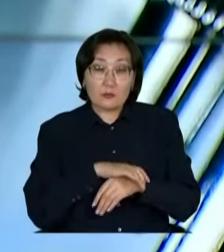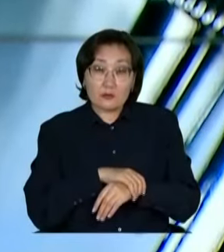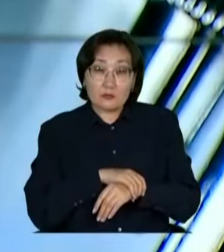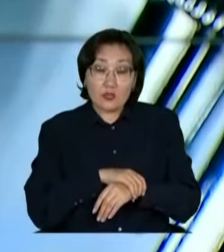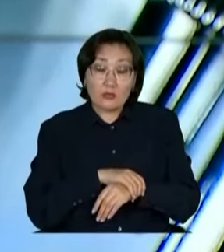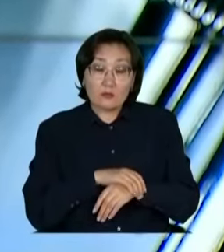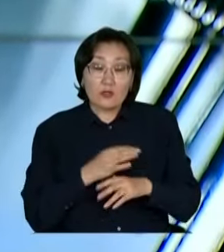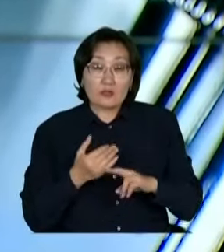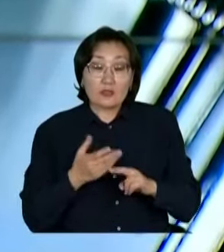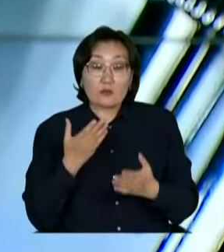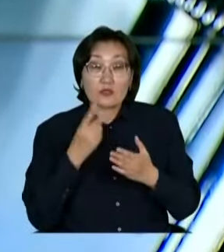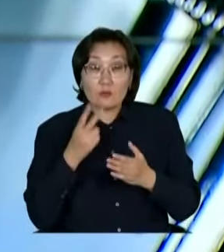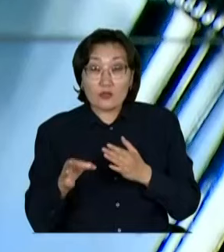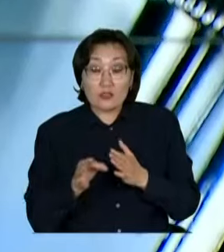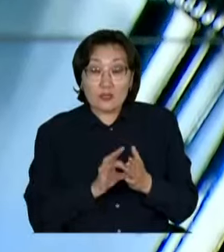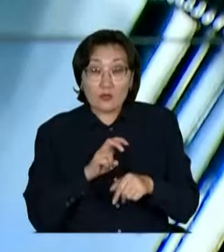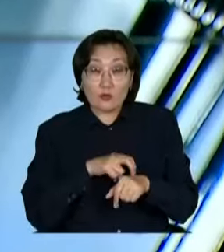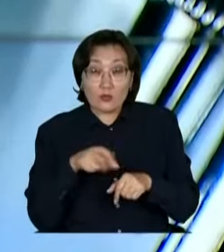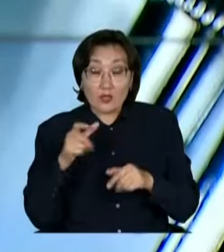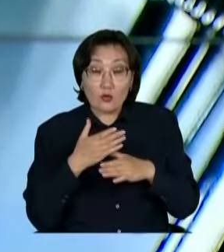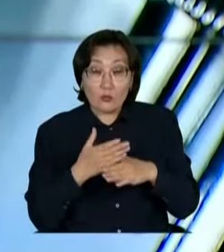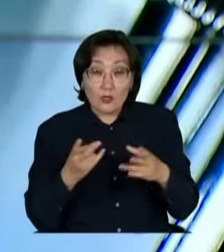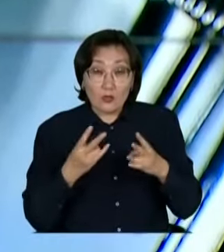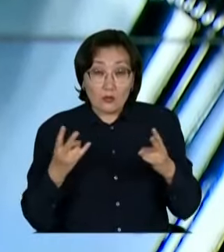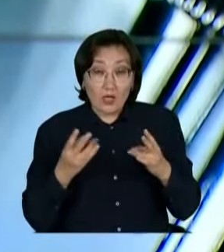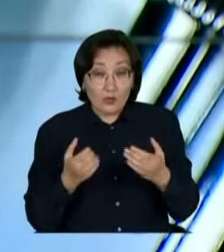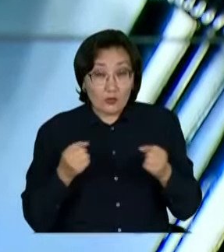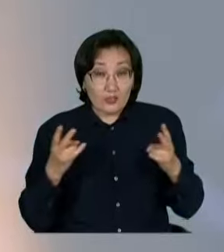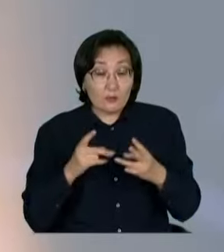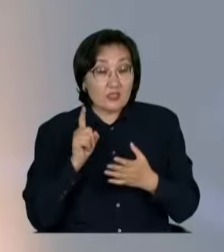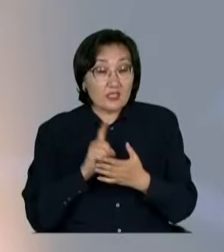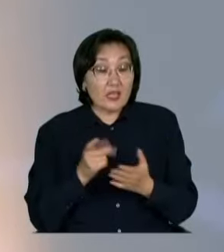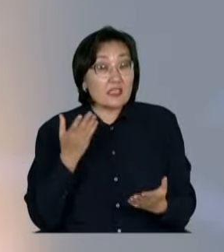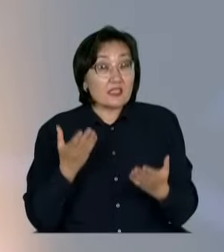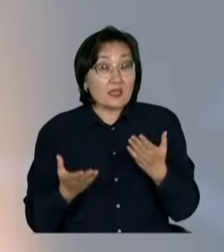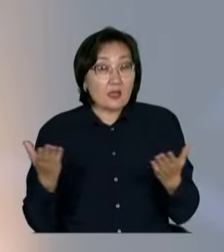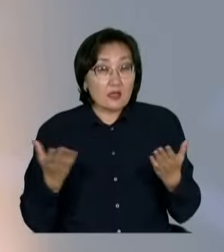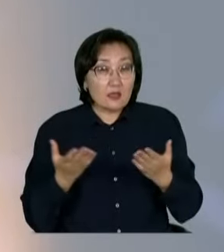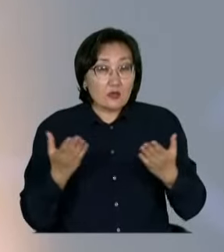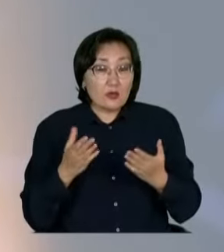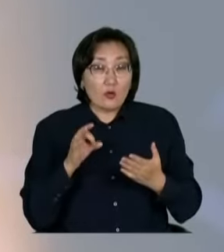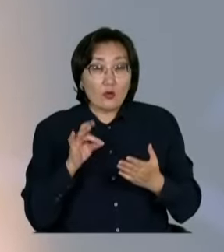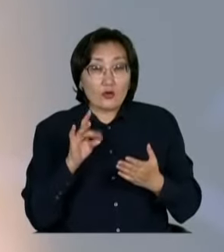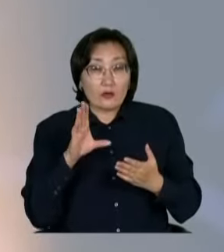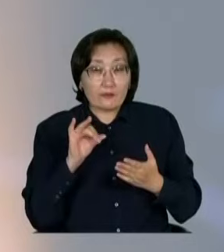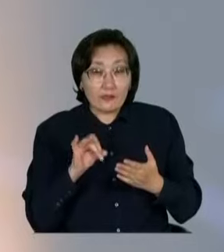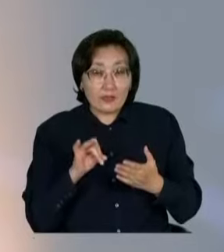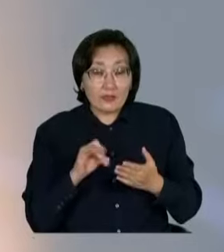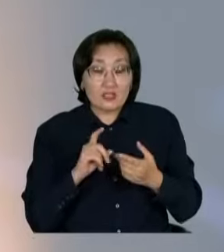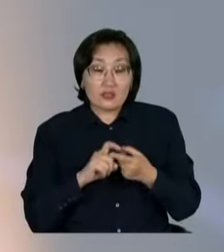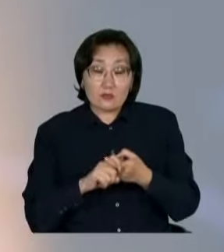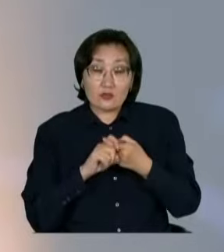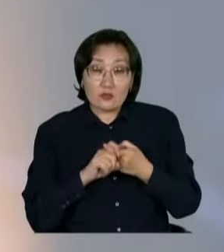Осындай симптомдарды байқалған кезде бірден дәрігер көмегіне жүгіну қажет қосында. Міндетті түрде егерде қандай да бір респираторлық вирустық